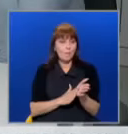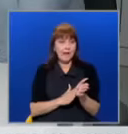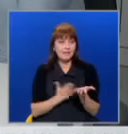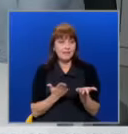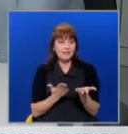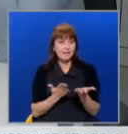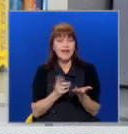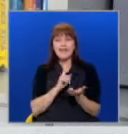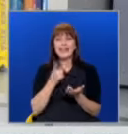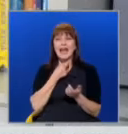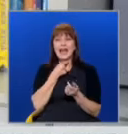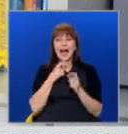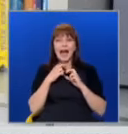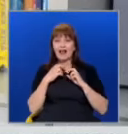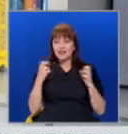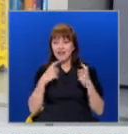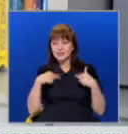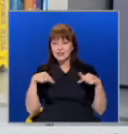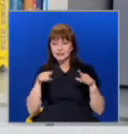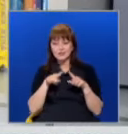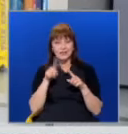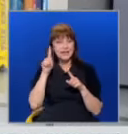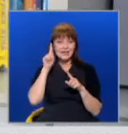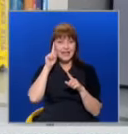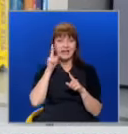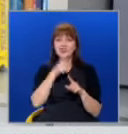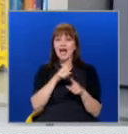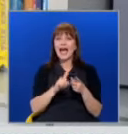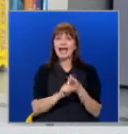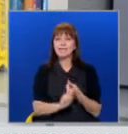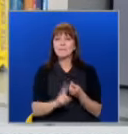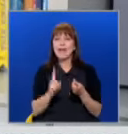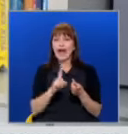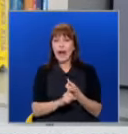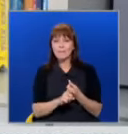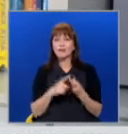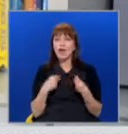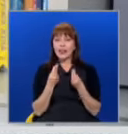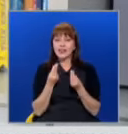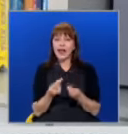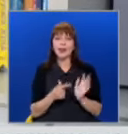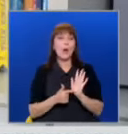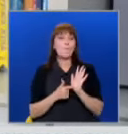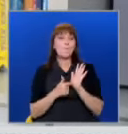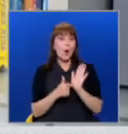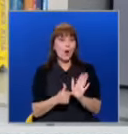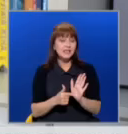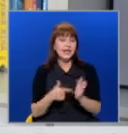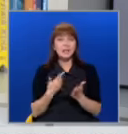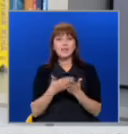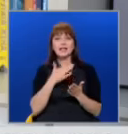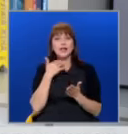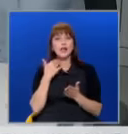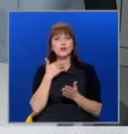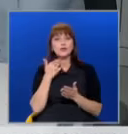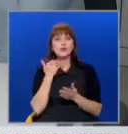Негласно се знае, че Красимир Каменов е дал показания пред чужди